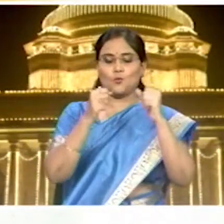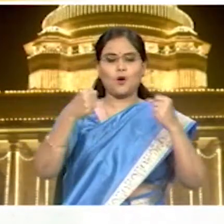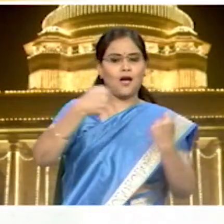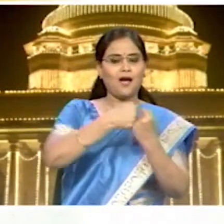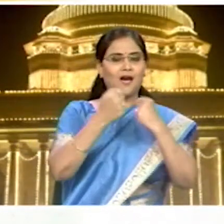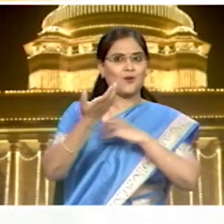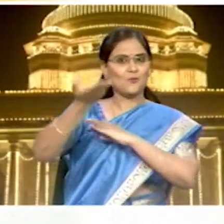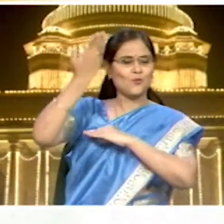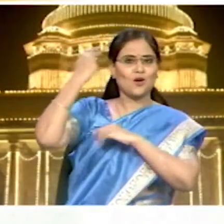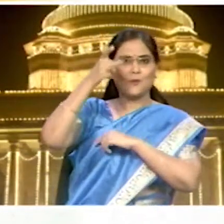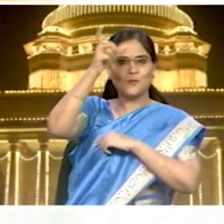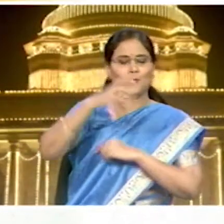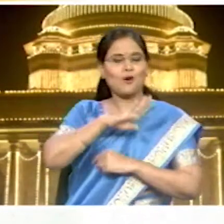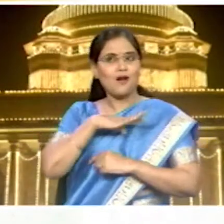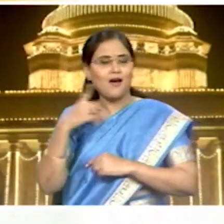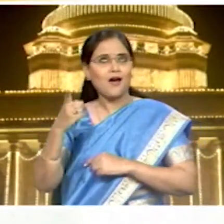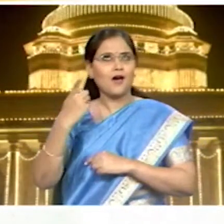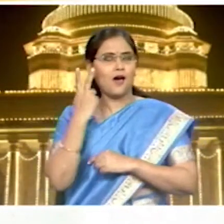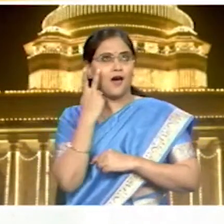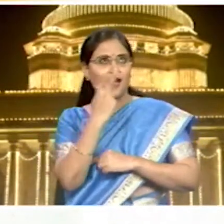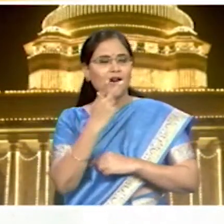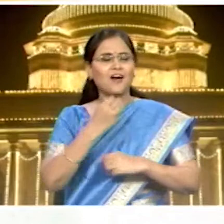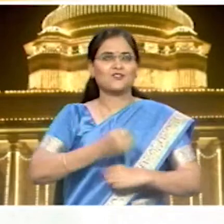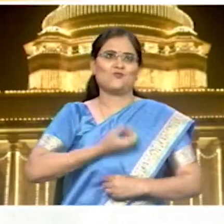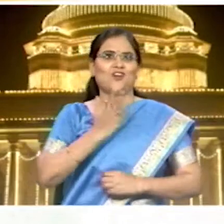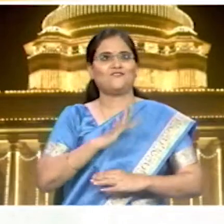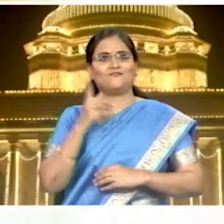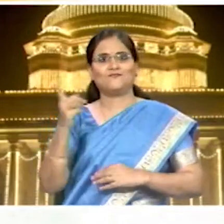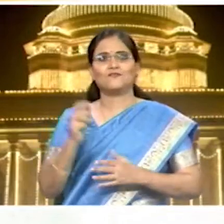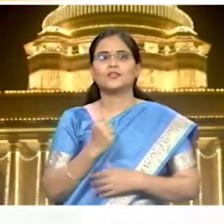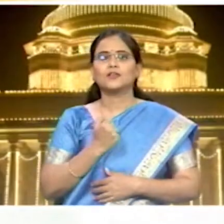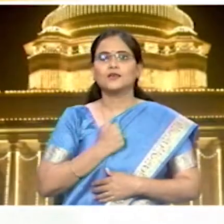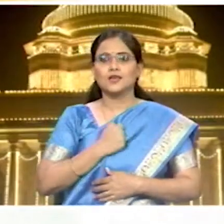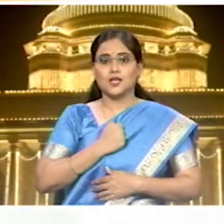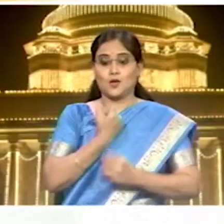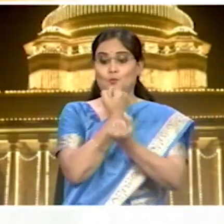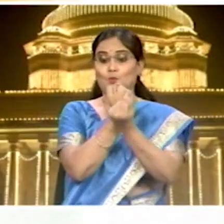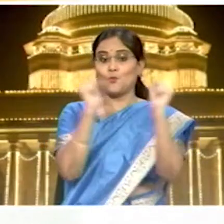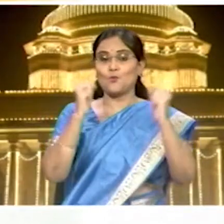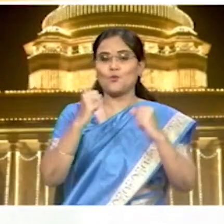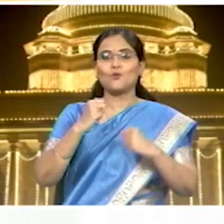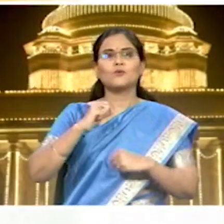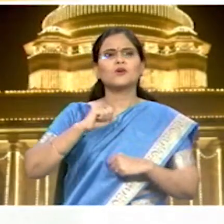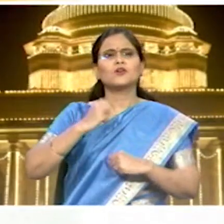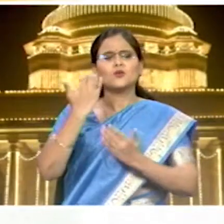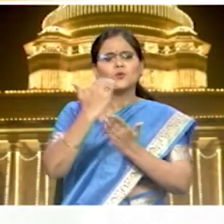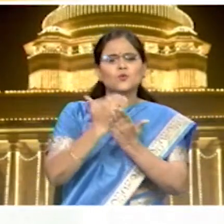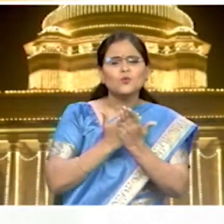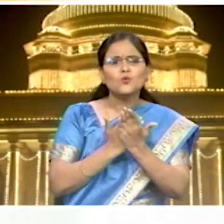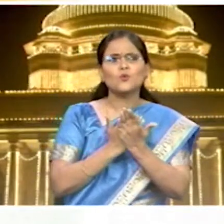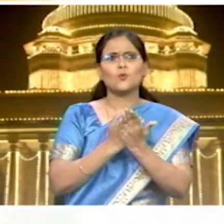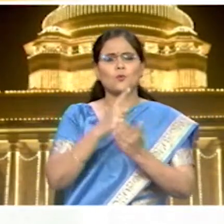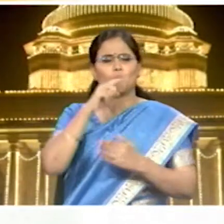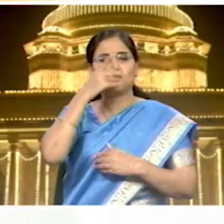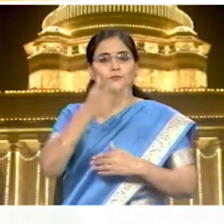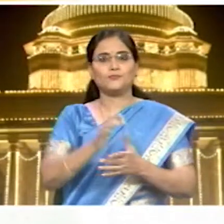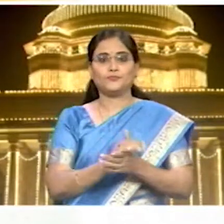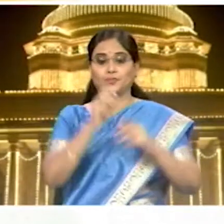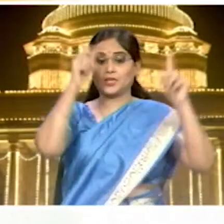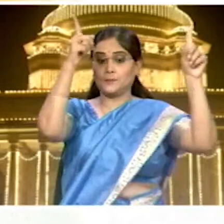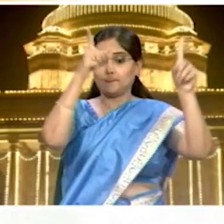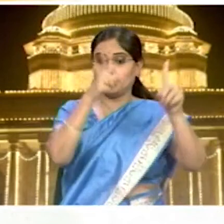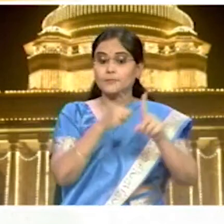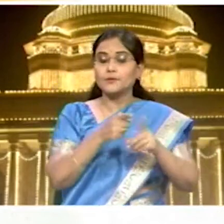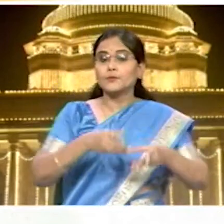अवश्य प्रफुल्लित हुए होते। हमारा गौरवशाली स्वाधीनता संग्राम इस विशाल भारत भूमि में बहादुरी के